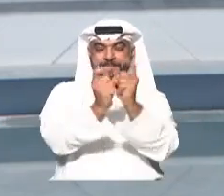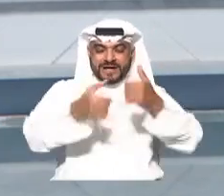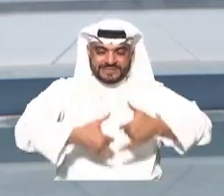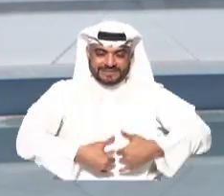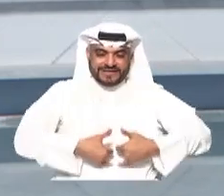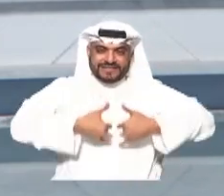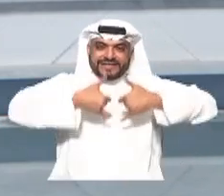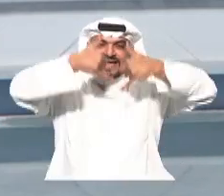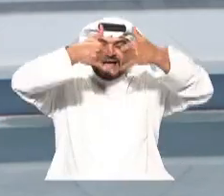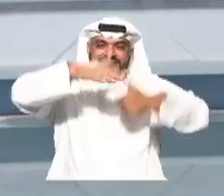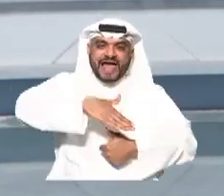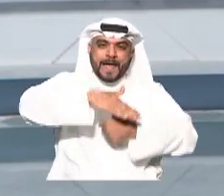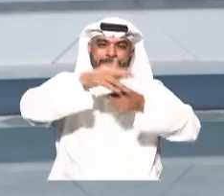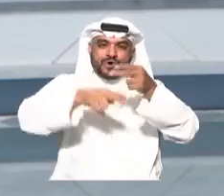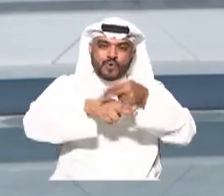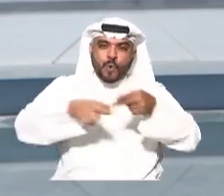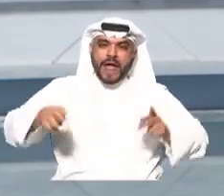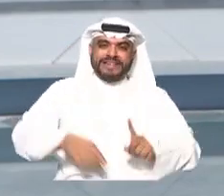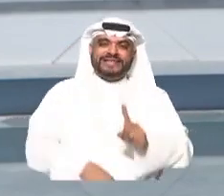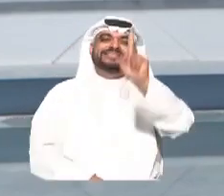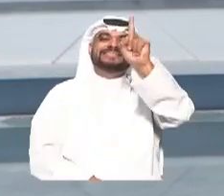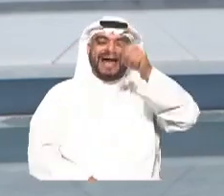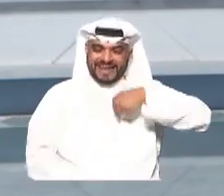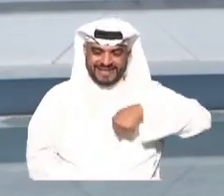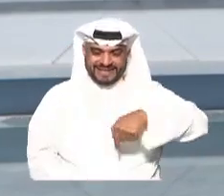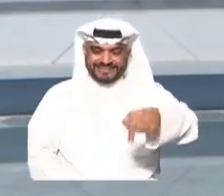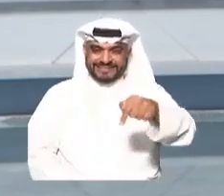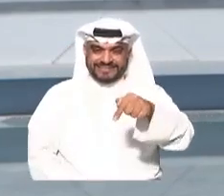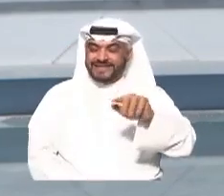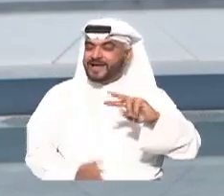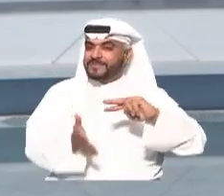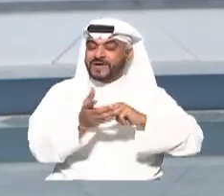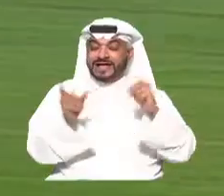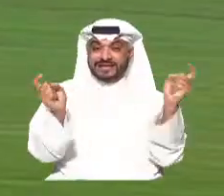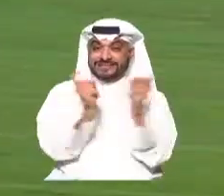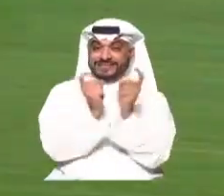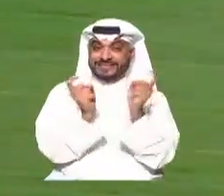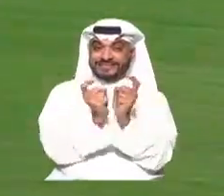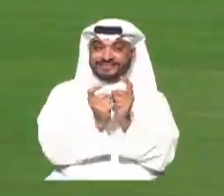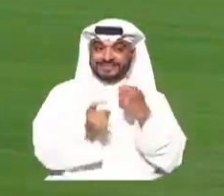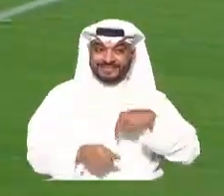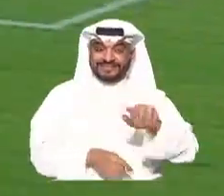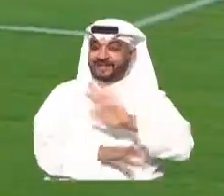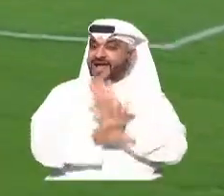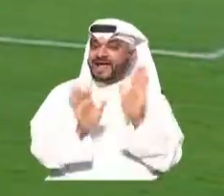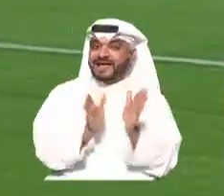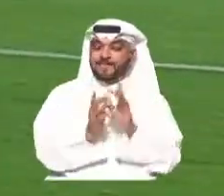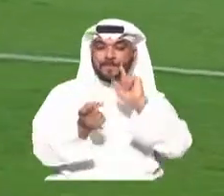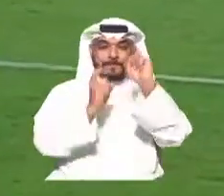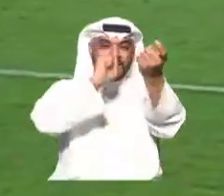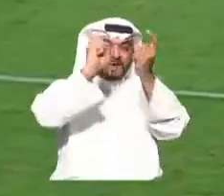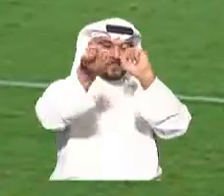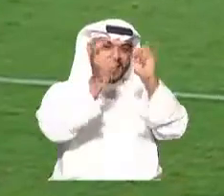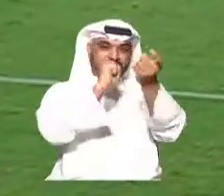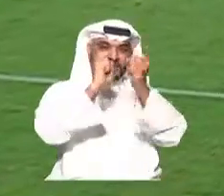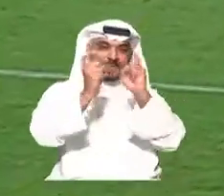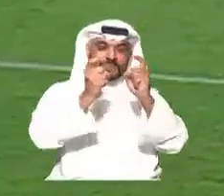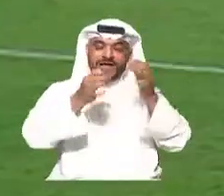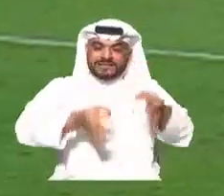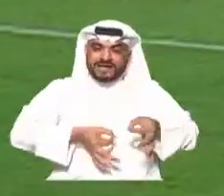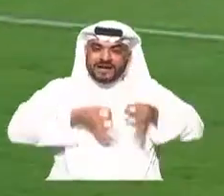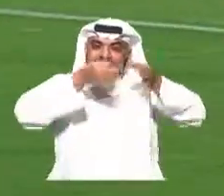البلاد حفظه الله ورعاه للموسم الماضي للموسم الجديد، وتنطلق منافسات البطولة المؤجلة